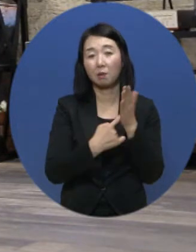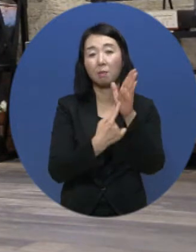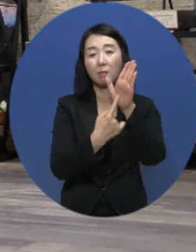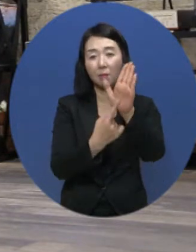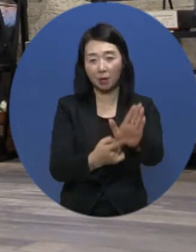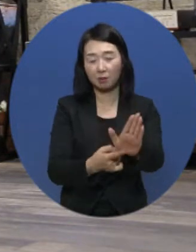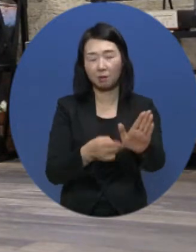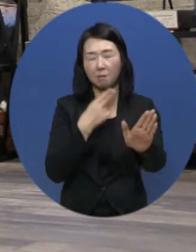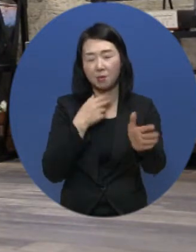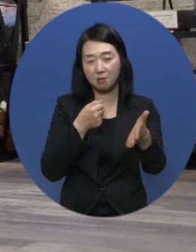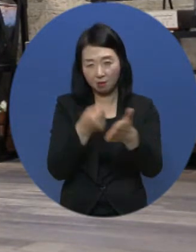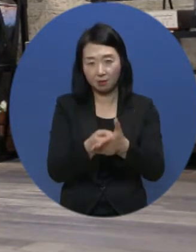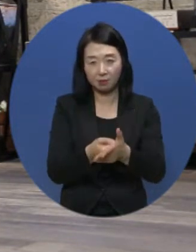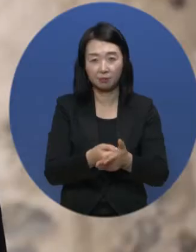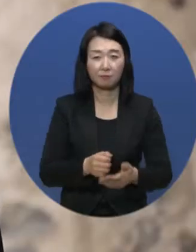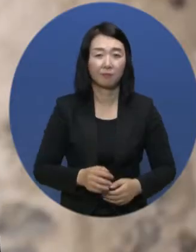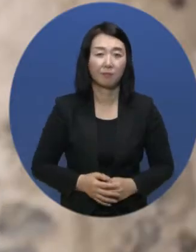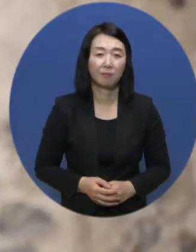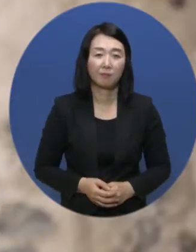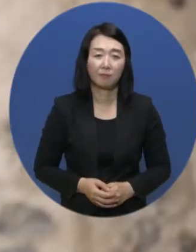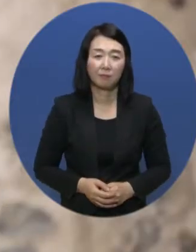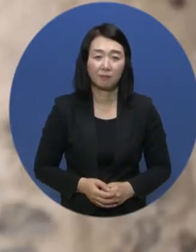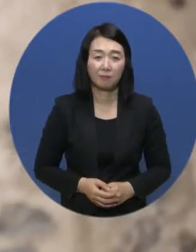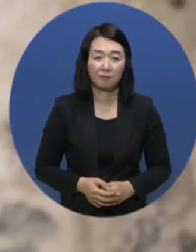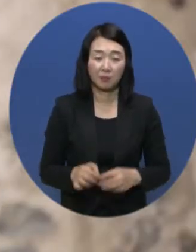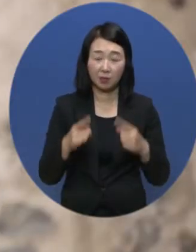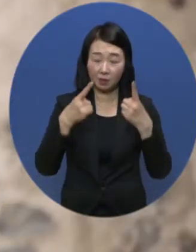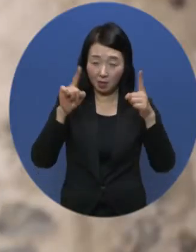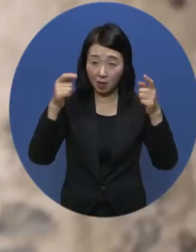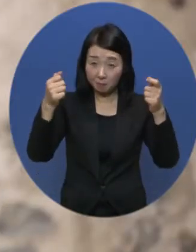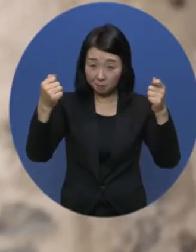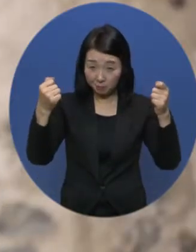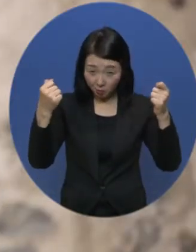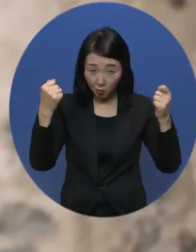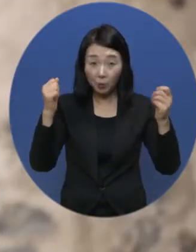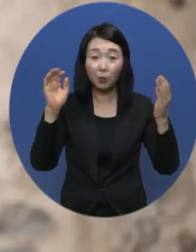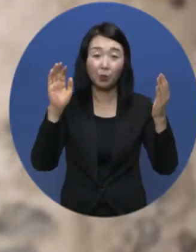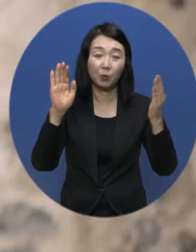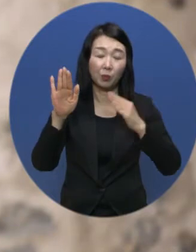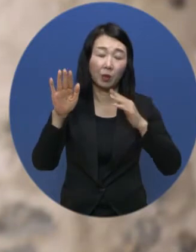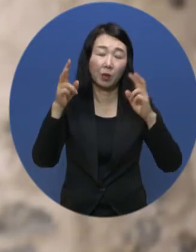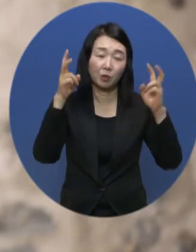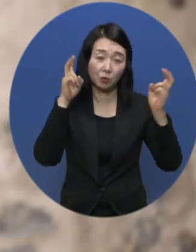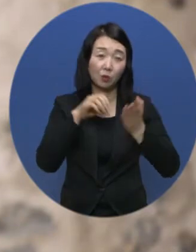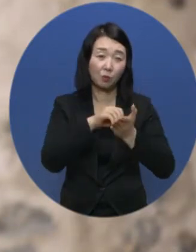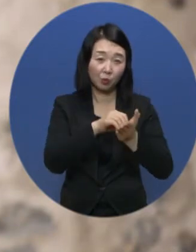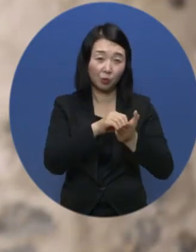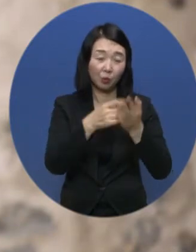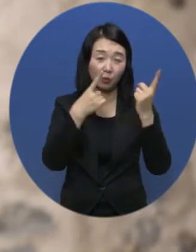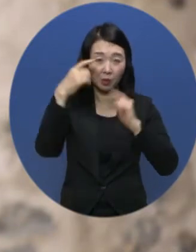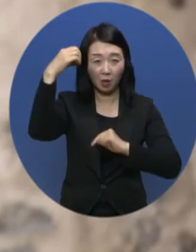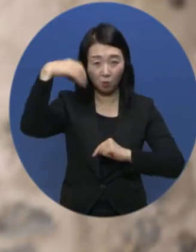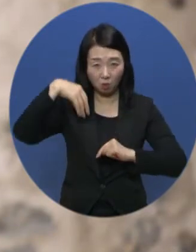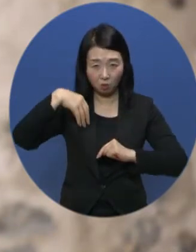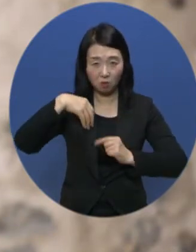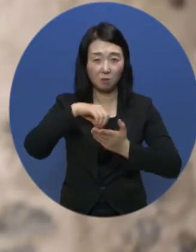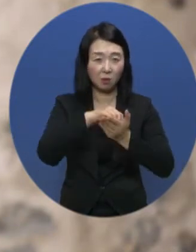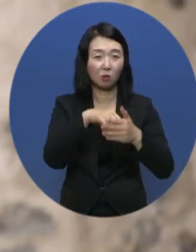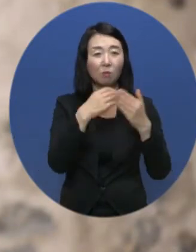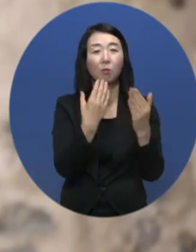않겠다고 다짐합니다. 대학을 졸업한 뒤 취업도 대학원 진학도 모두